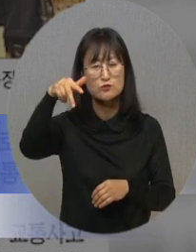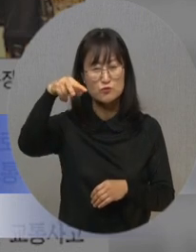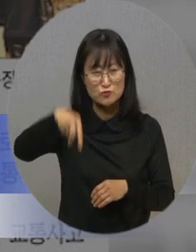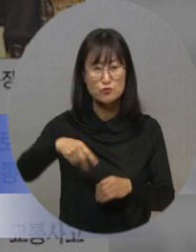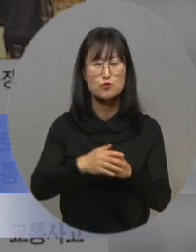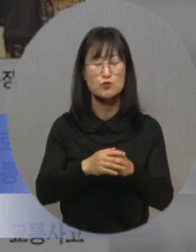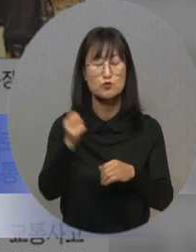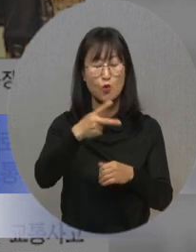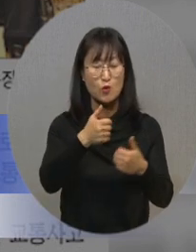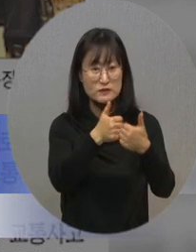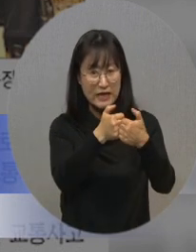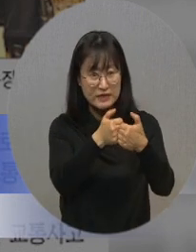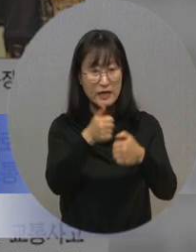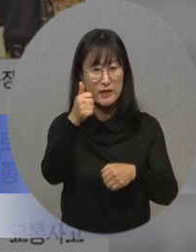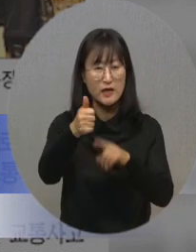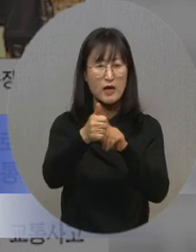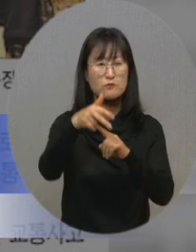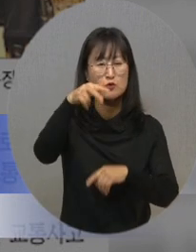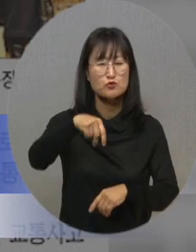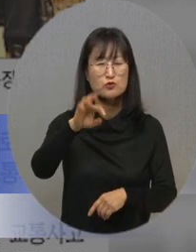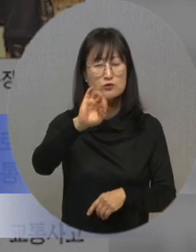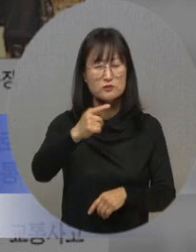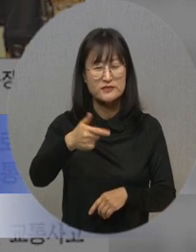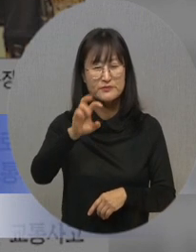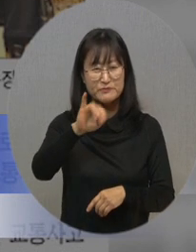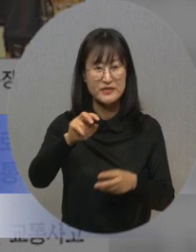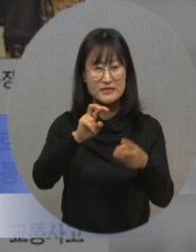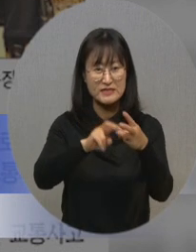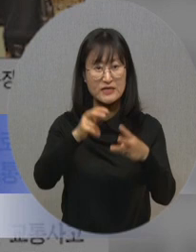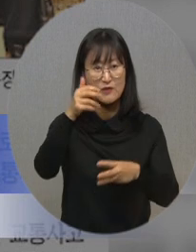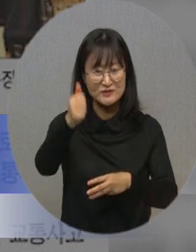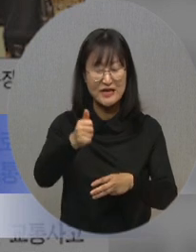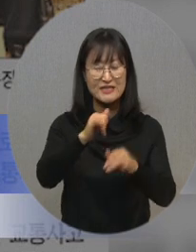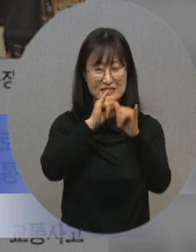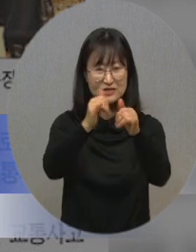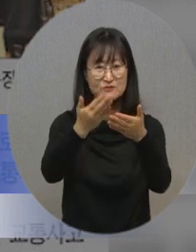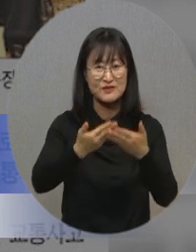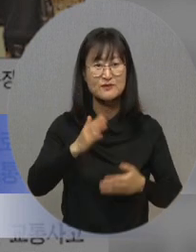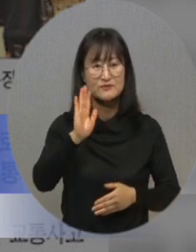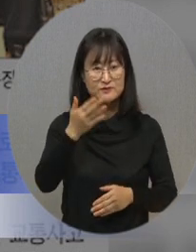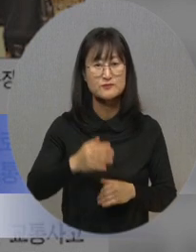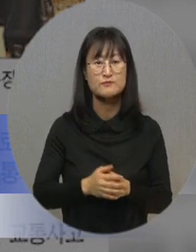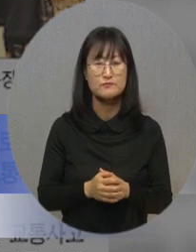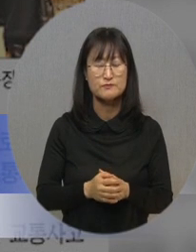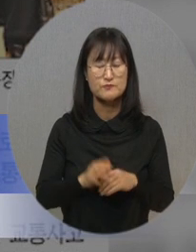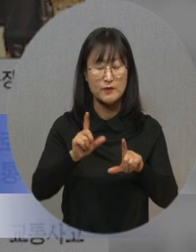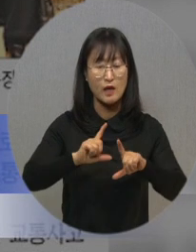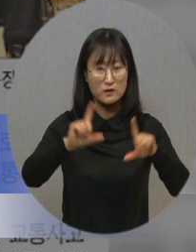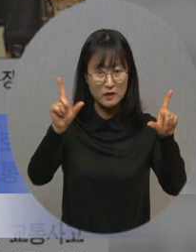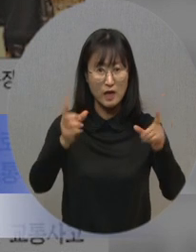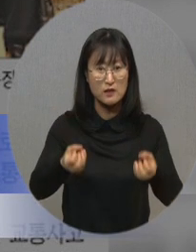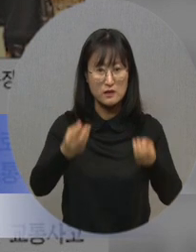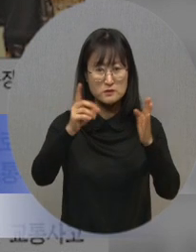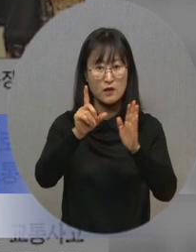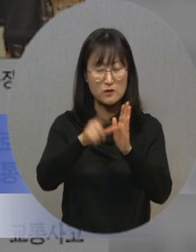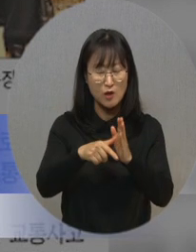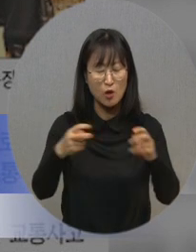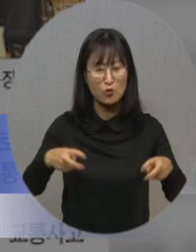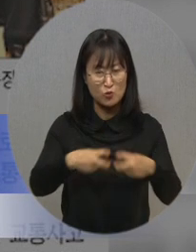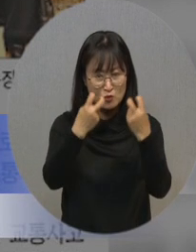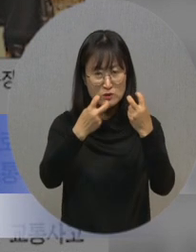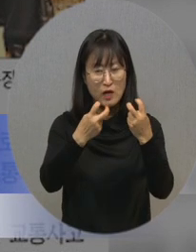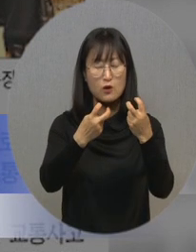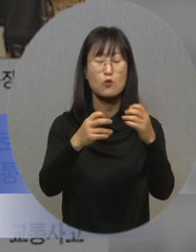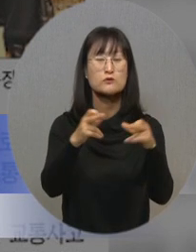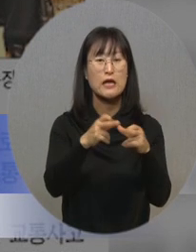활동 중인 주은미 센터장이 수상의 영예를 안았습니다 한편 이날 행사에서는 교통사고 장애인